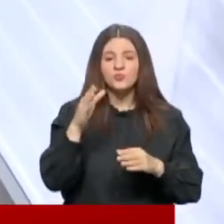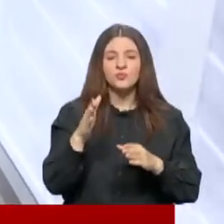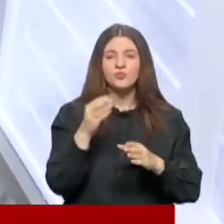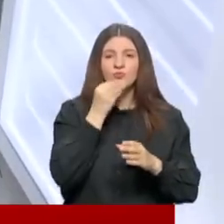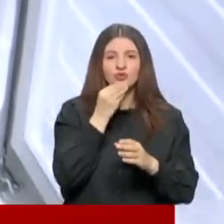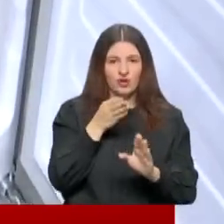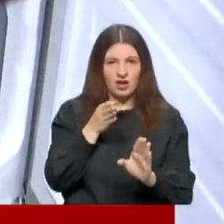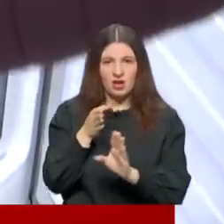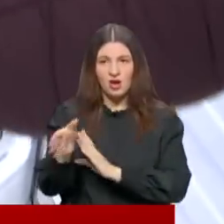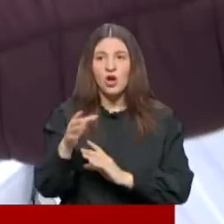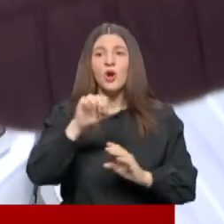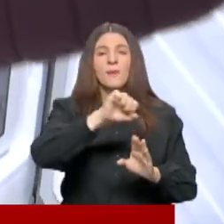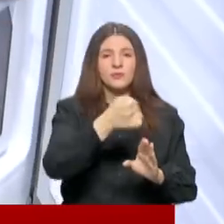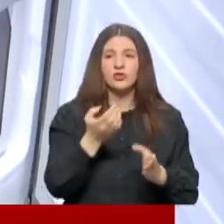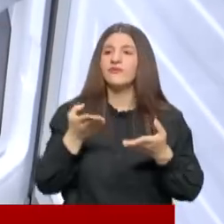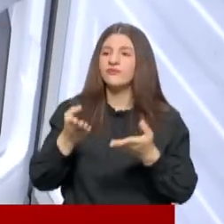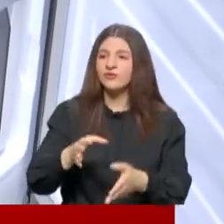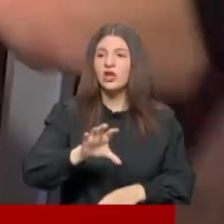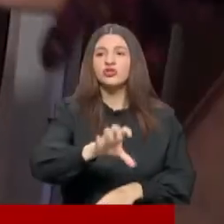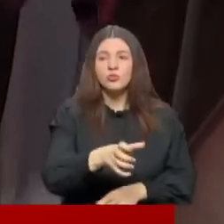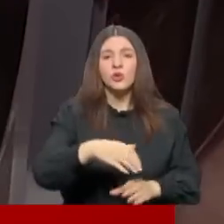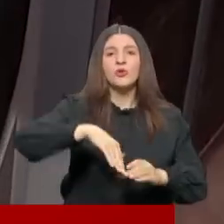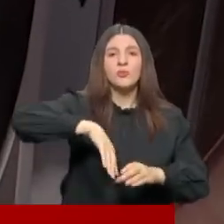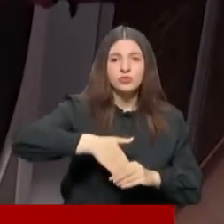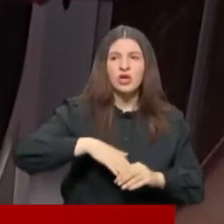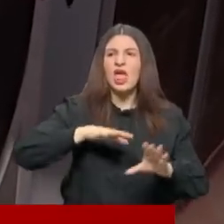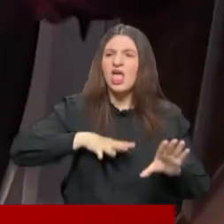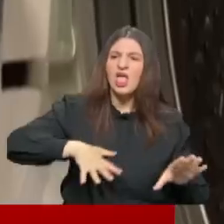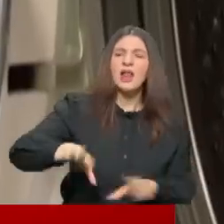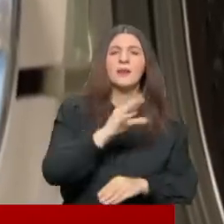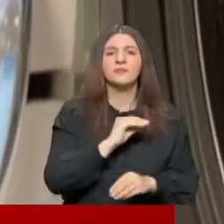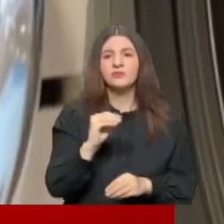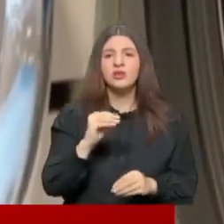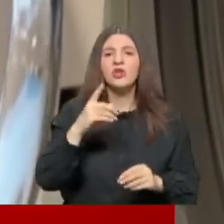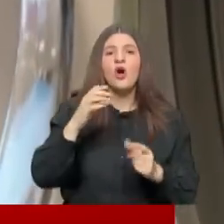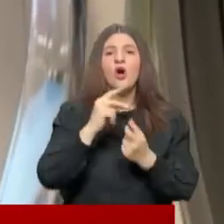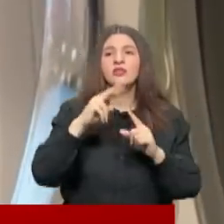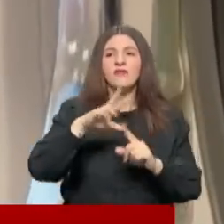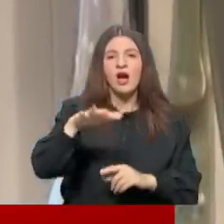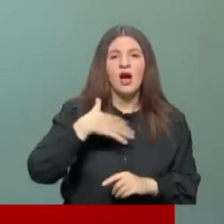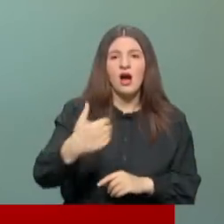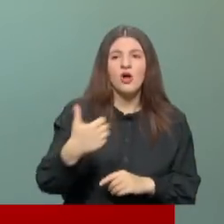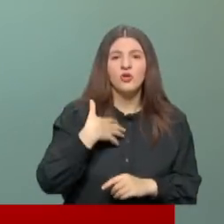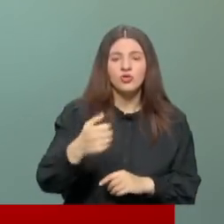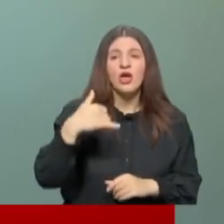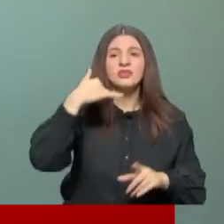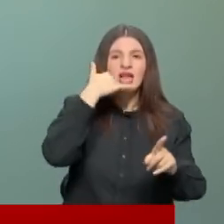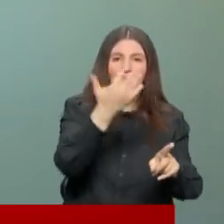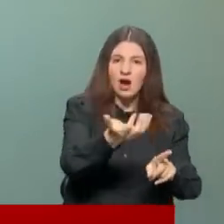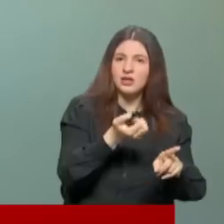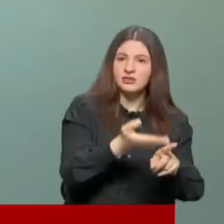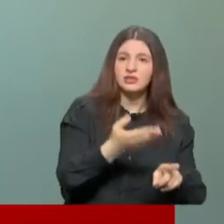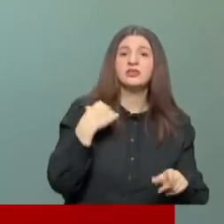girdiğinizde buzdolabından fırınına, çamaşır makinesinden bulaşık makinesine kadar her yerden özel tüketim vergisi alınmakta. Cep telefonu